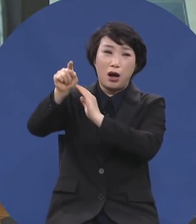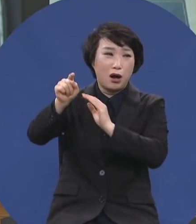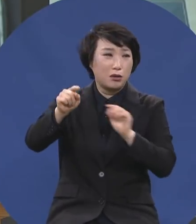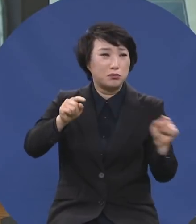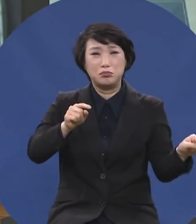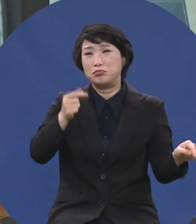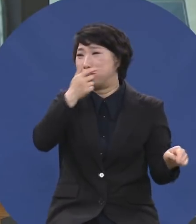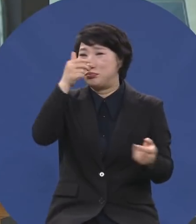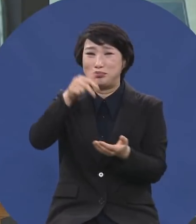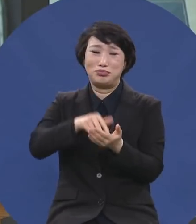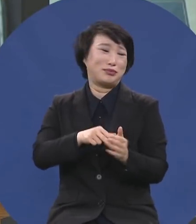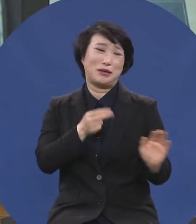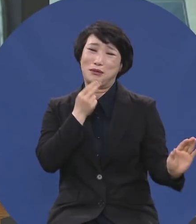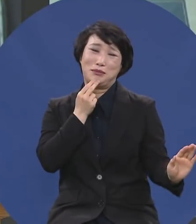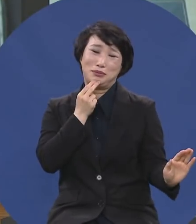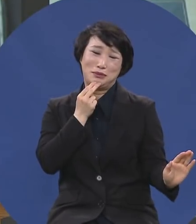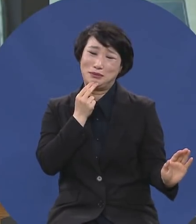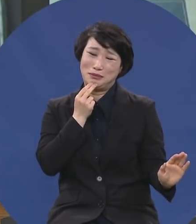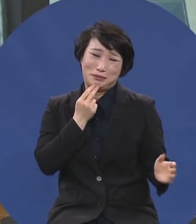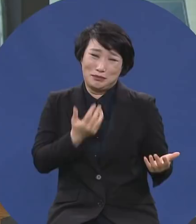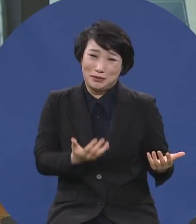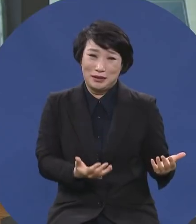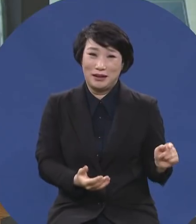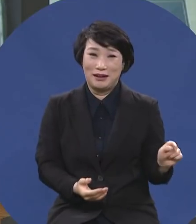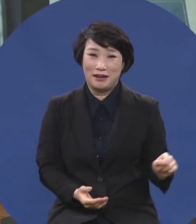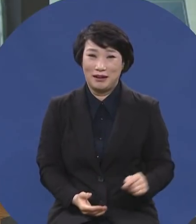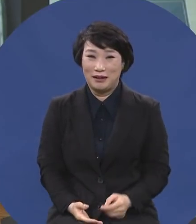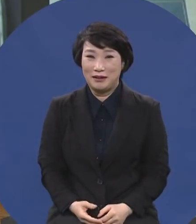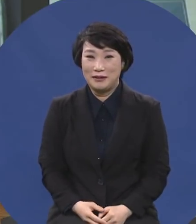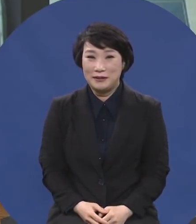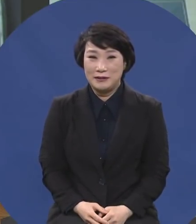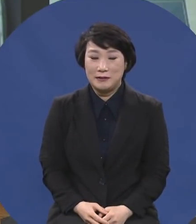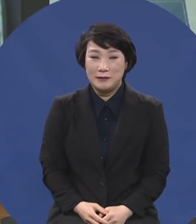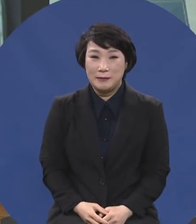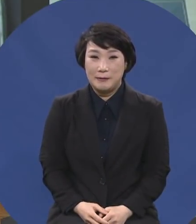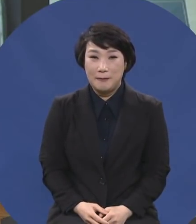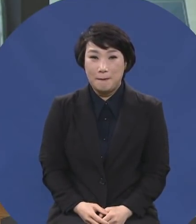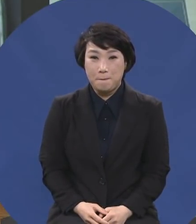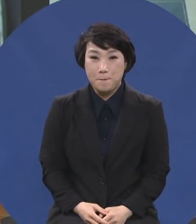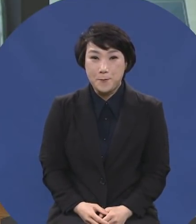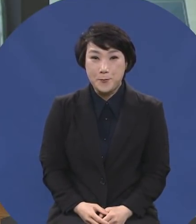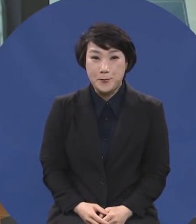간다는 보장은 없잖아요. 예,